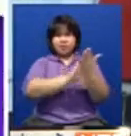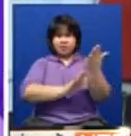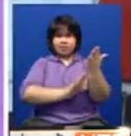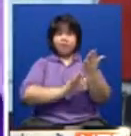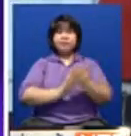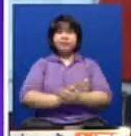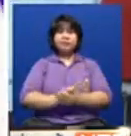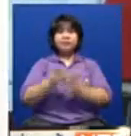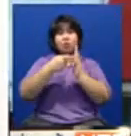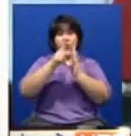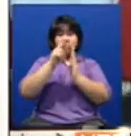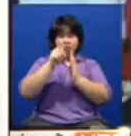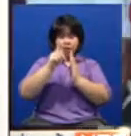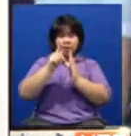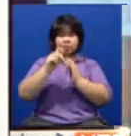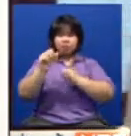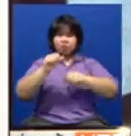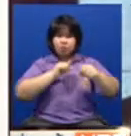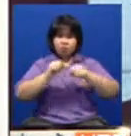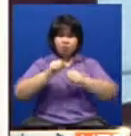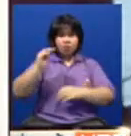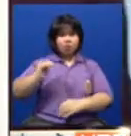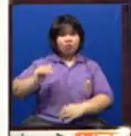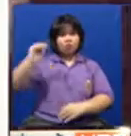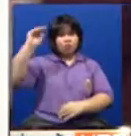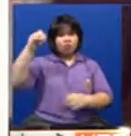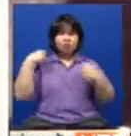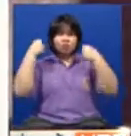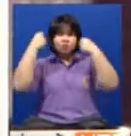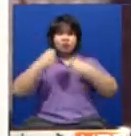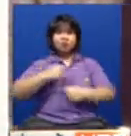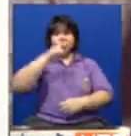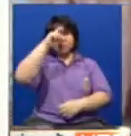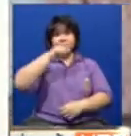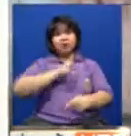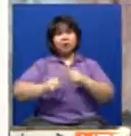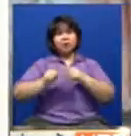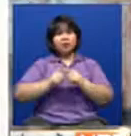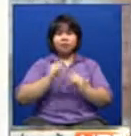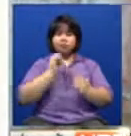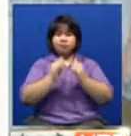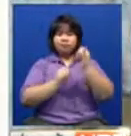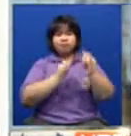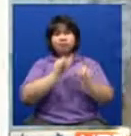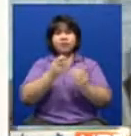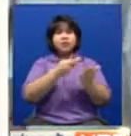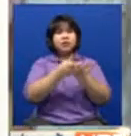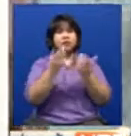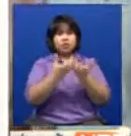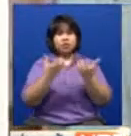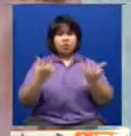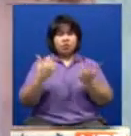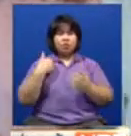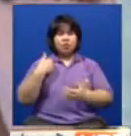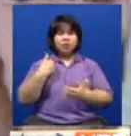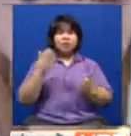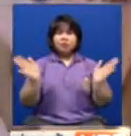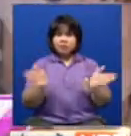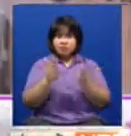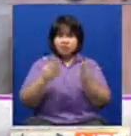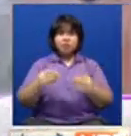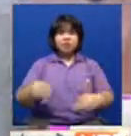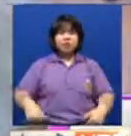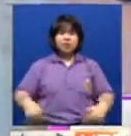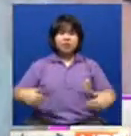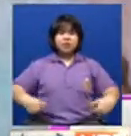ทั้งวัยรุ่นและผู้ใหญ่ขัดต่างสวมชุดไทยมาเดินทางสรรพสินค้าเพื่อต้อนรับปีใหม่ไทยและเราลงให้มีการใส่ในชีวิตประจำ